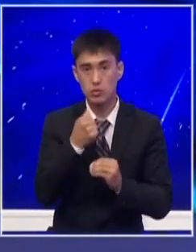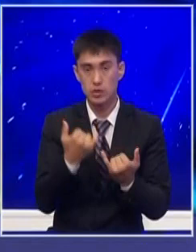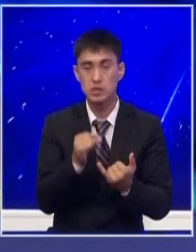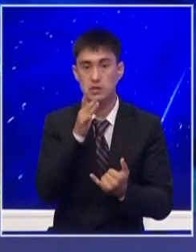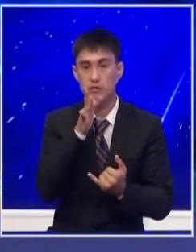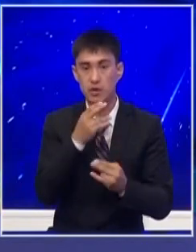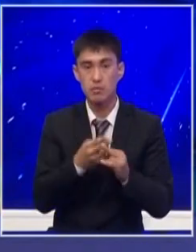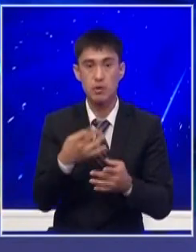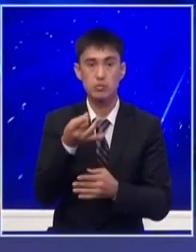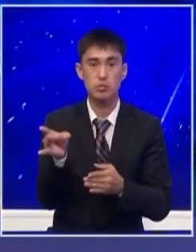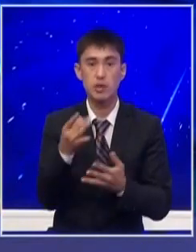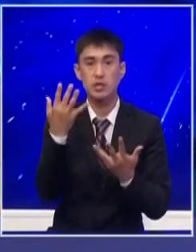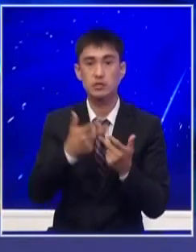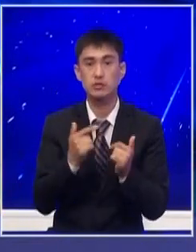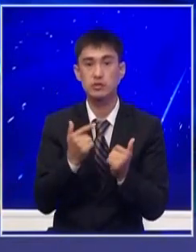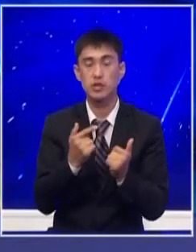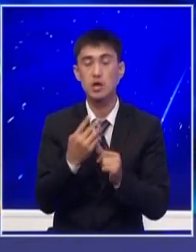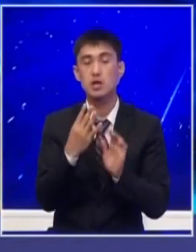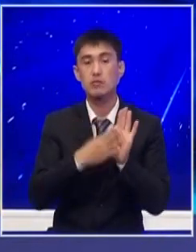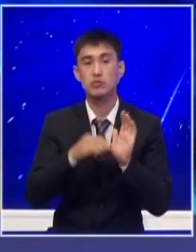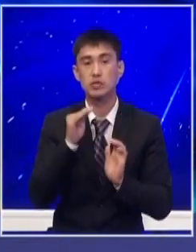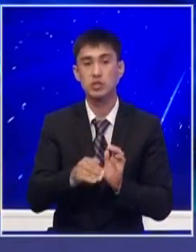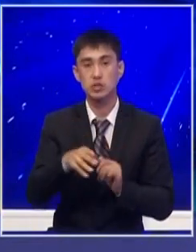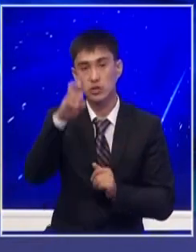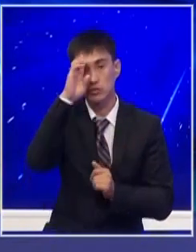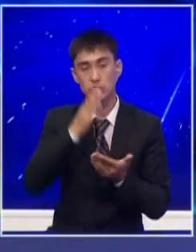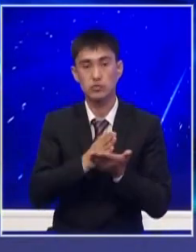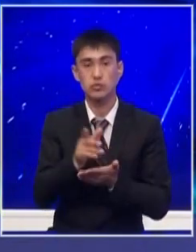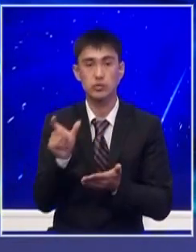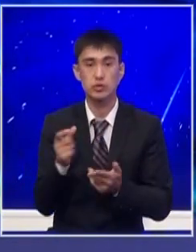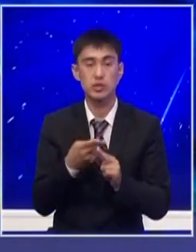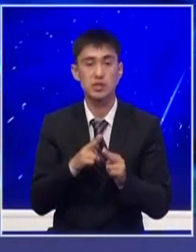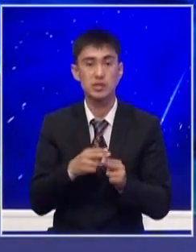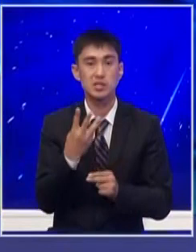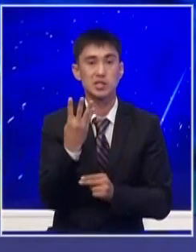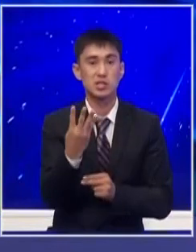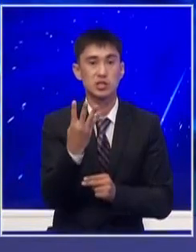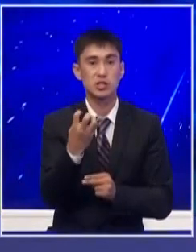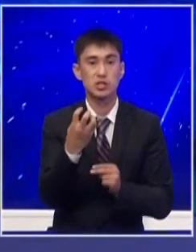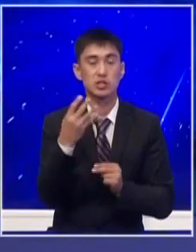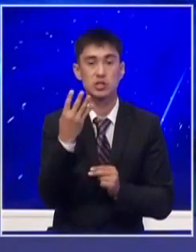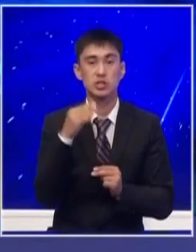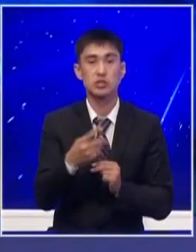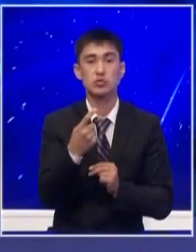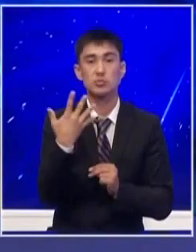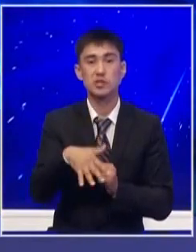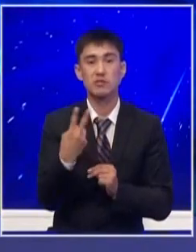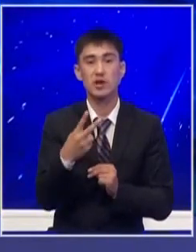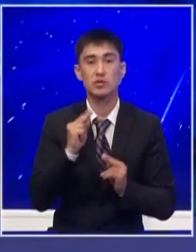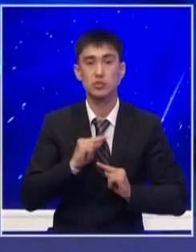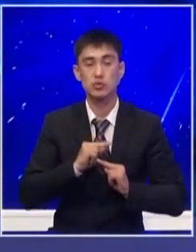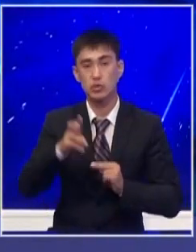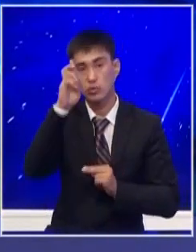В настоящее время по республике насчитывается порядка 90 тысяч государственных служащих. Из них 4152